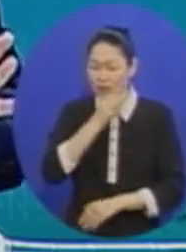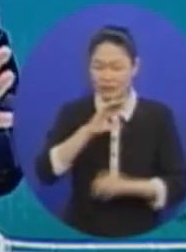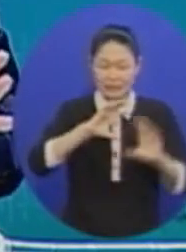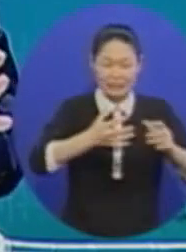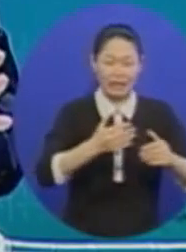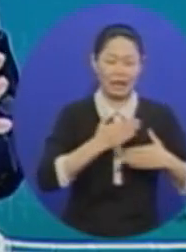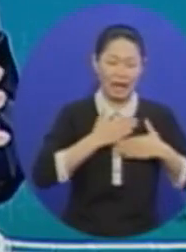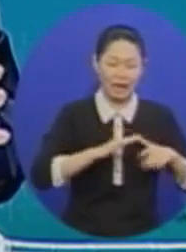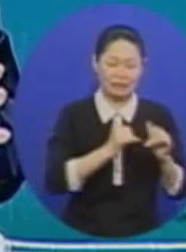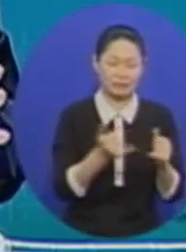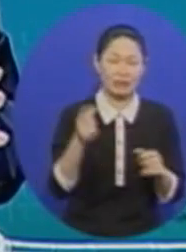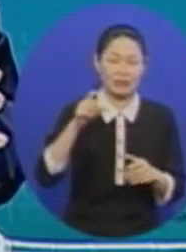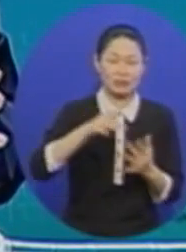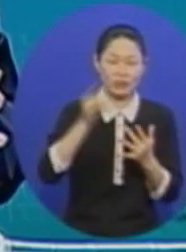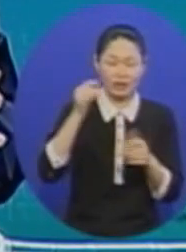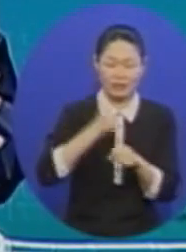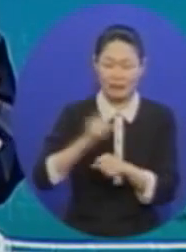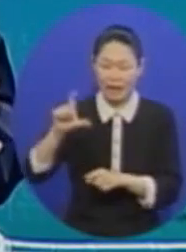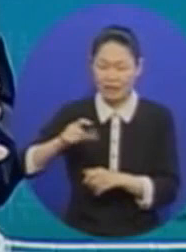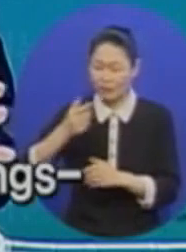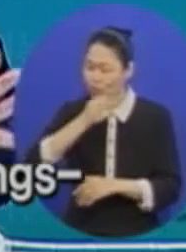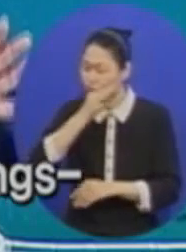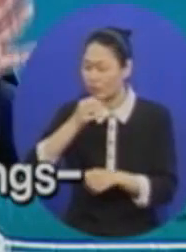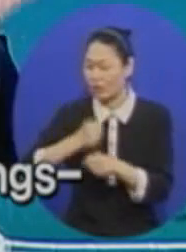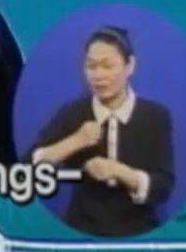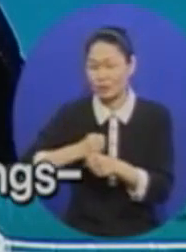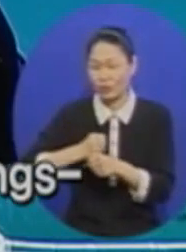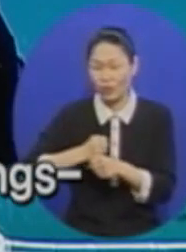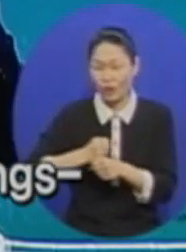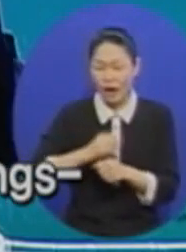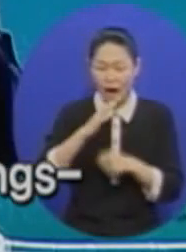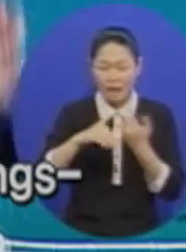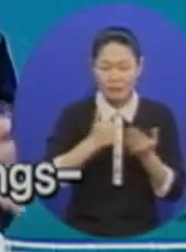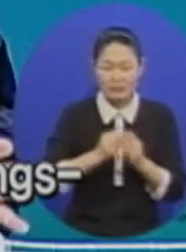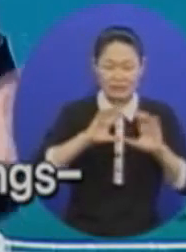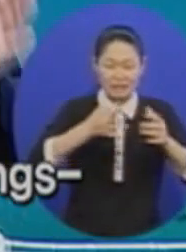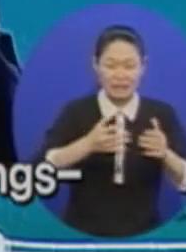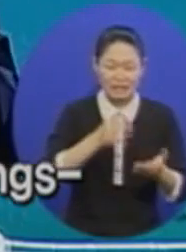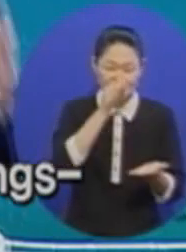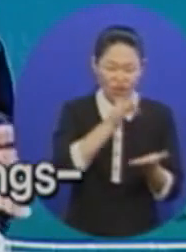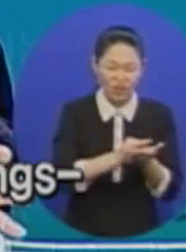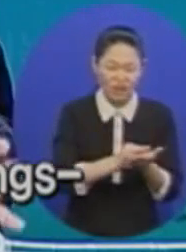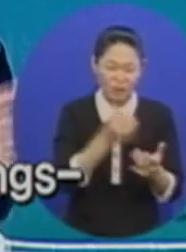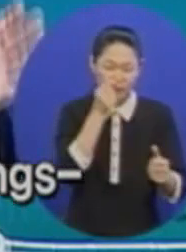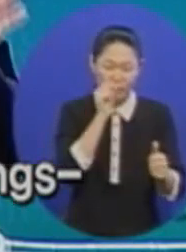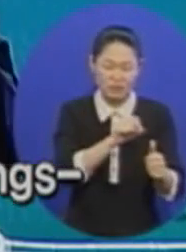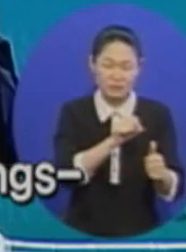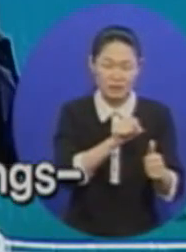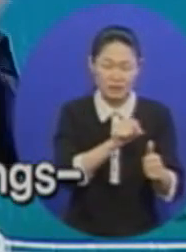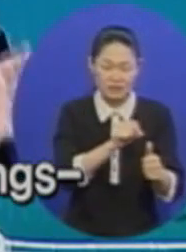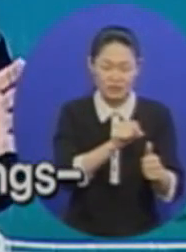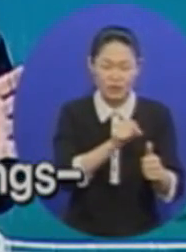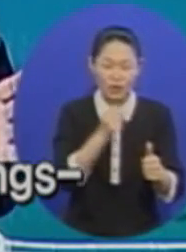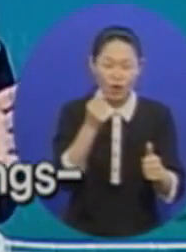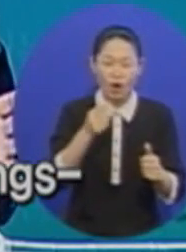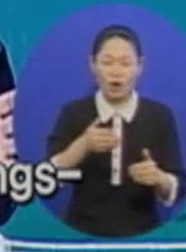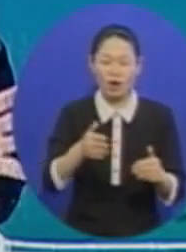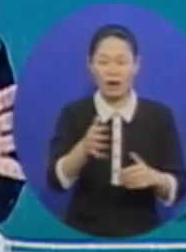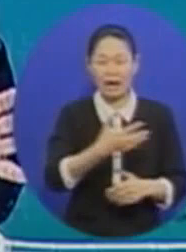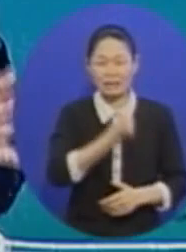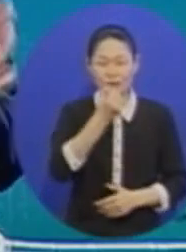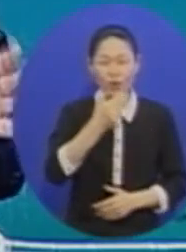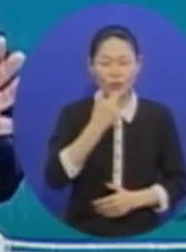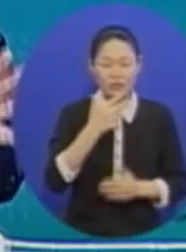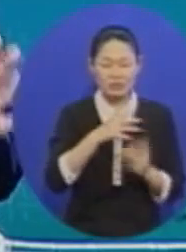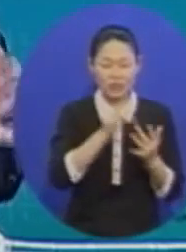것들을 택하사 강한 것들을 부끄럽게 하려 하시며 하나님께서 세상의 천한 것들과 멸시 받는 것들과 없는 것들을 택하사